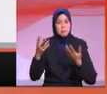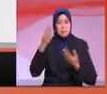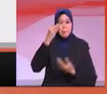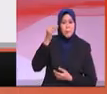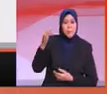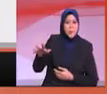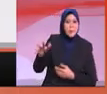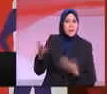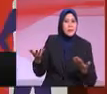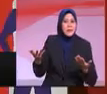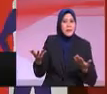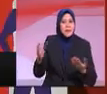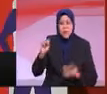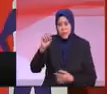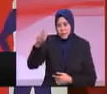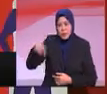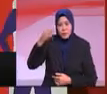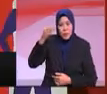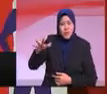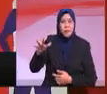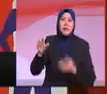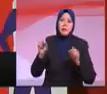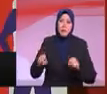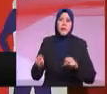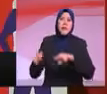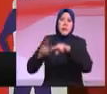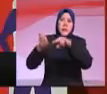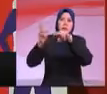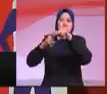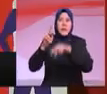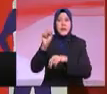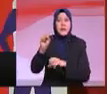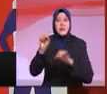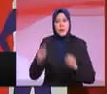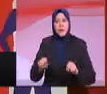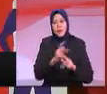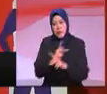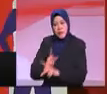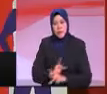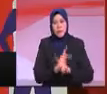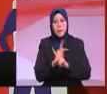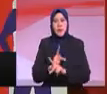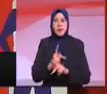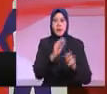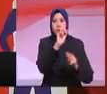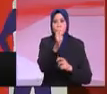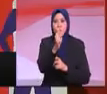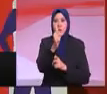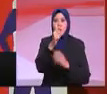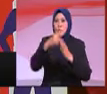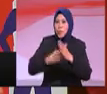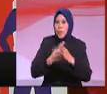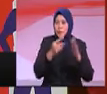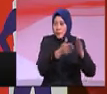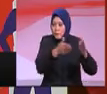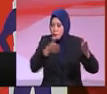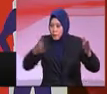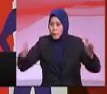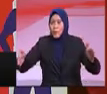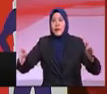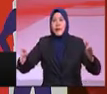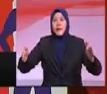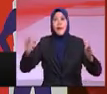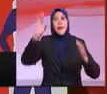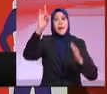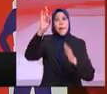dan juga tidak abaikan SOP. Ini kita lihat, kita mengawal tempoh 10 bulan kita dapat, tempoh